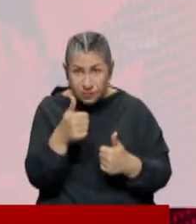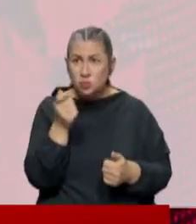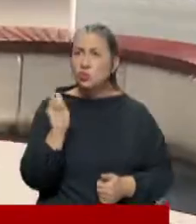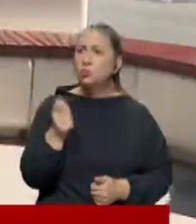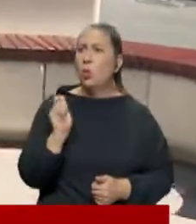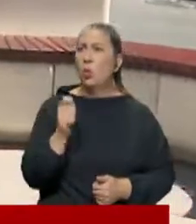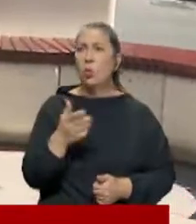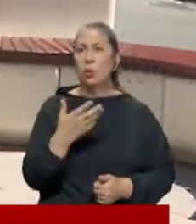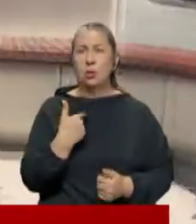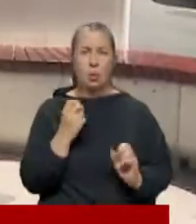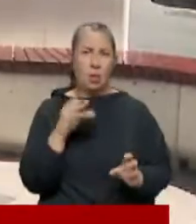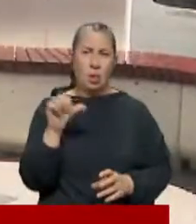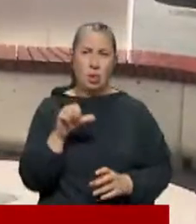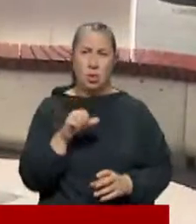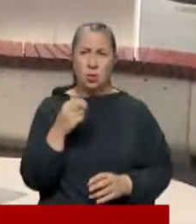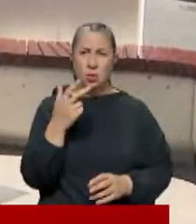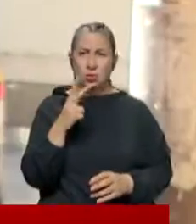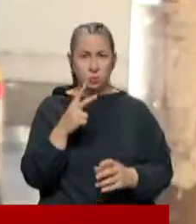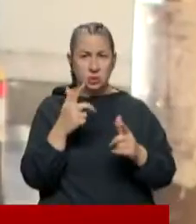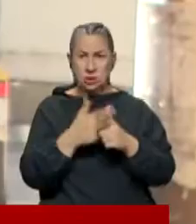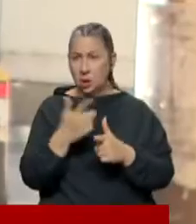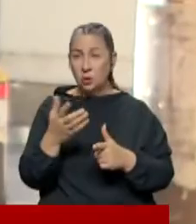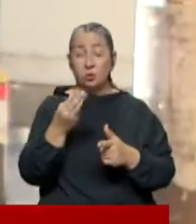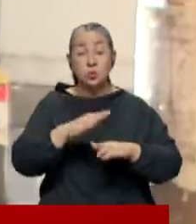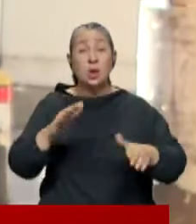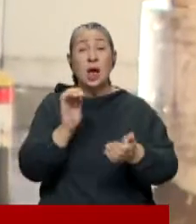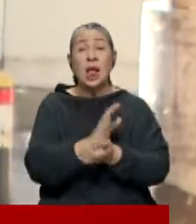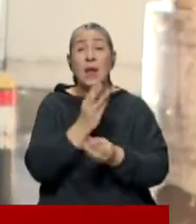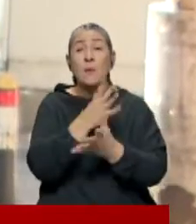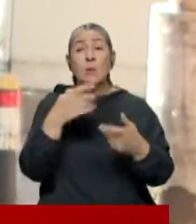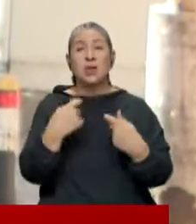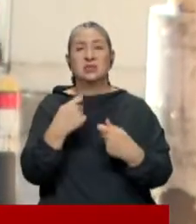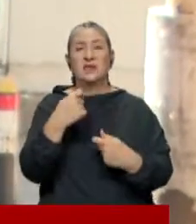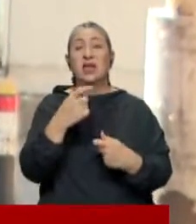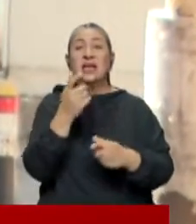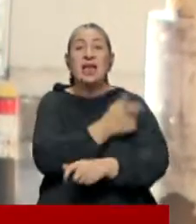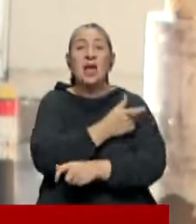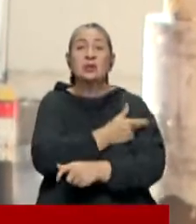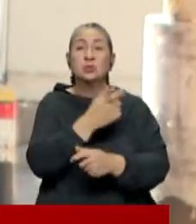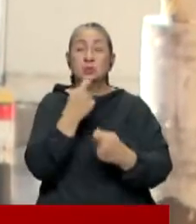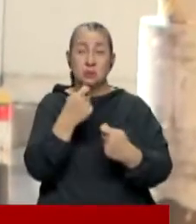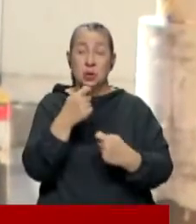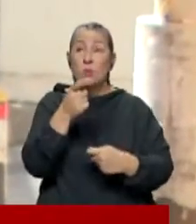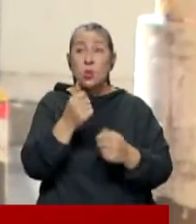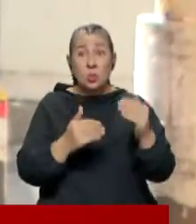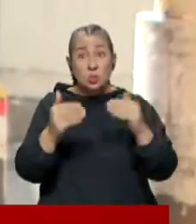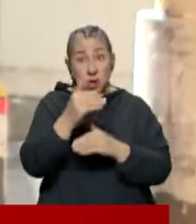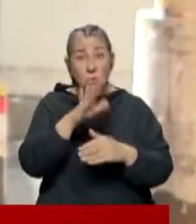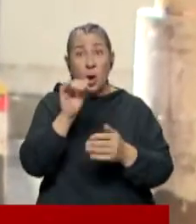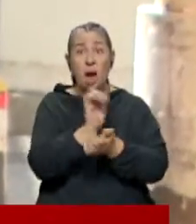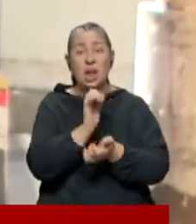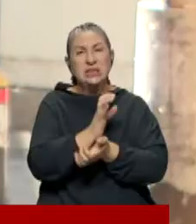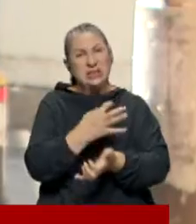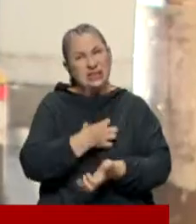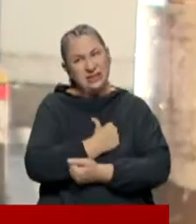oldukça zor. Gönderemem, nasıl göndereyim? 3000 lira bir ona kira. Çocuklu ailelerin en büyük gider kalemlerinden kreş ücretleri, yüksek ücretler çoğu ailenin